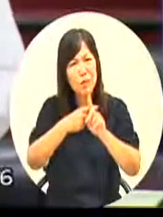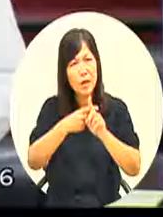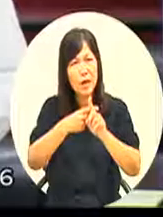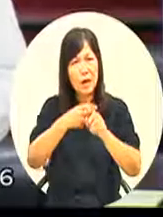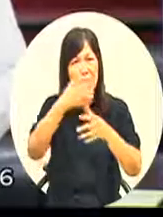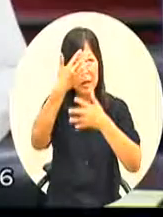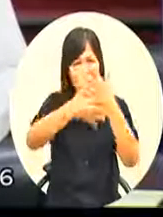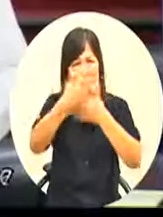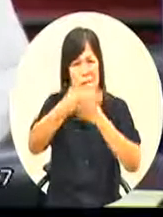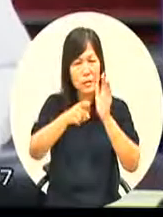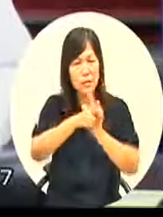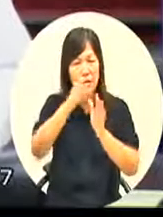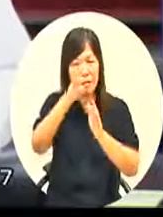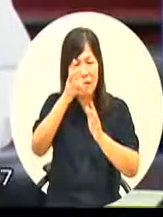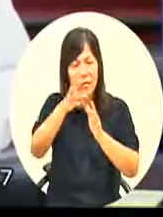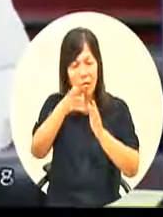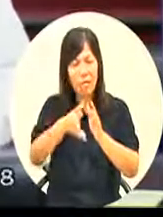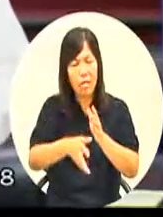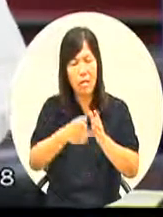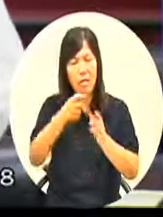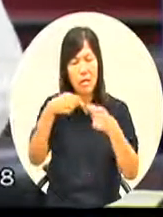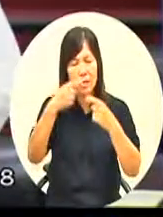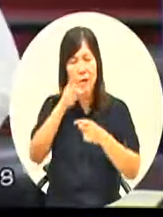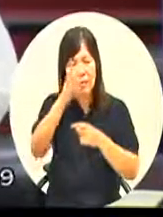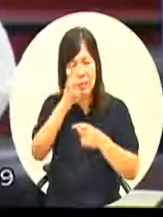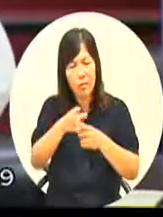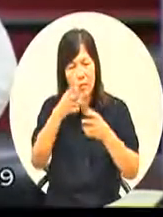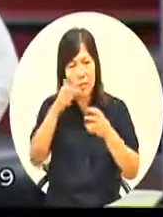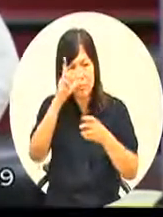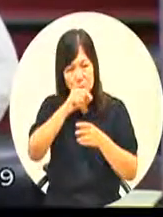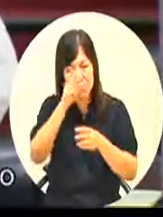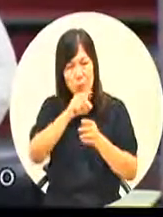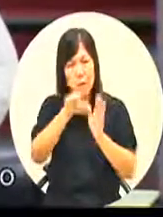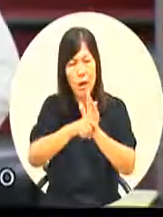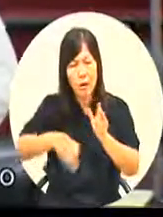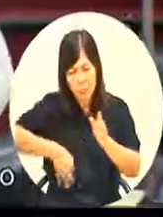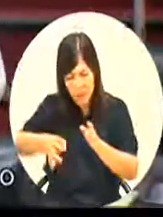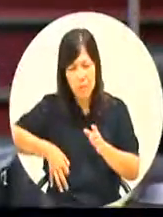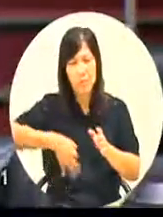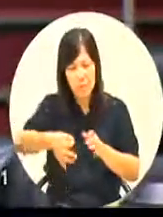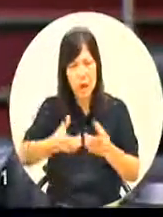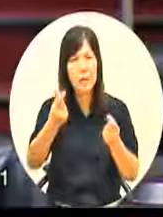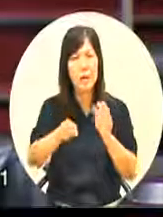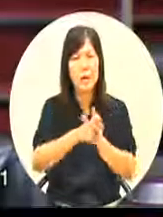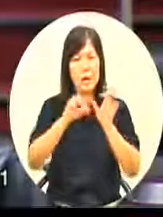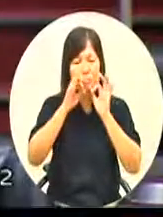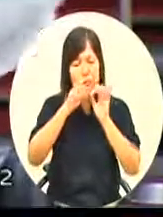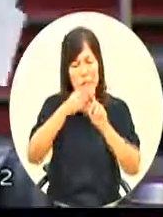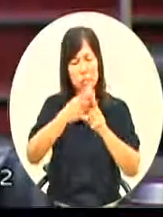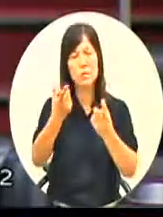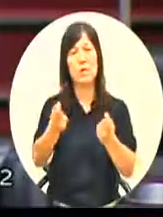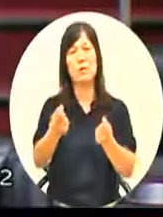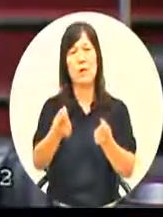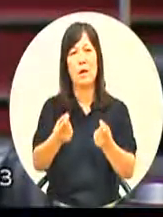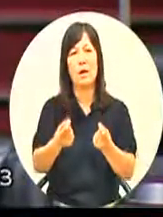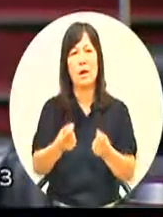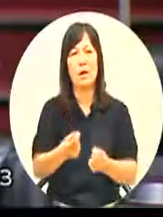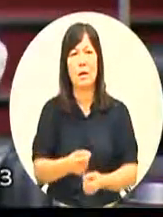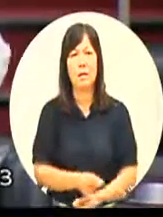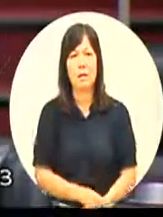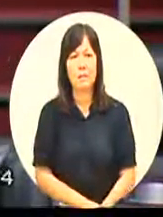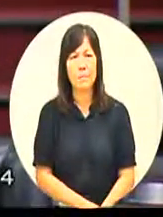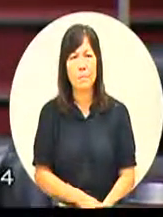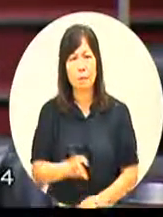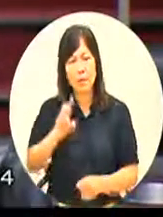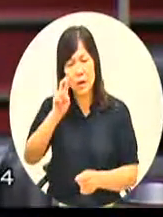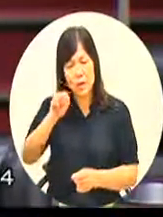节目重播又重播了。那我们一样啊，缴费又缴费，但是所看的品质都是一样。但这个部分虽然是